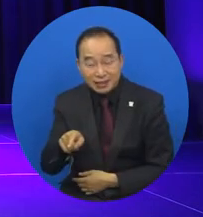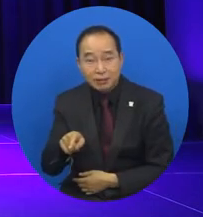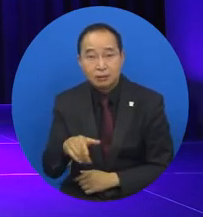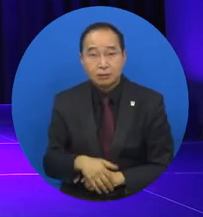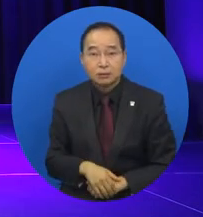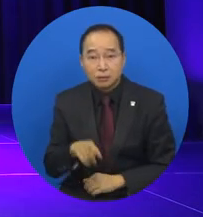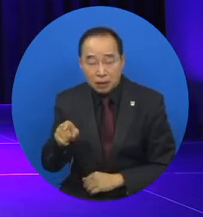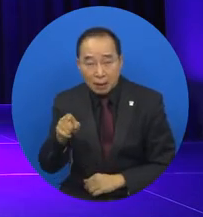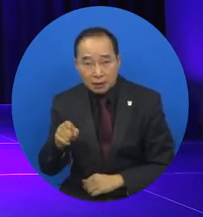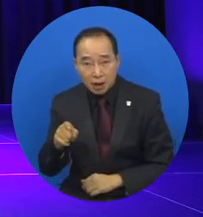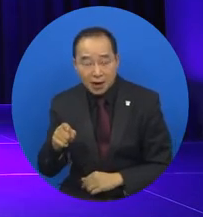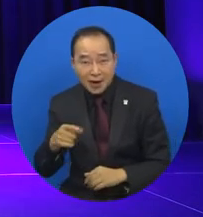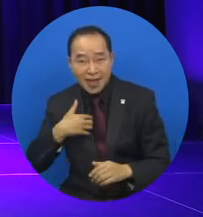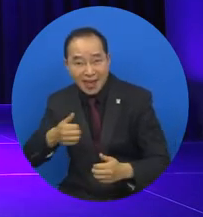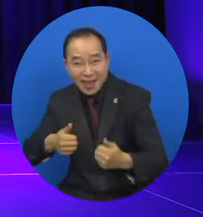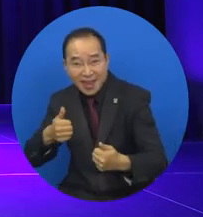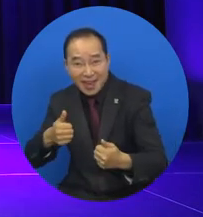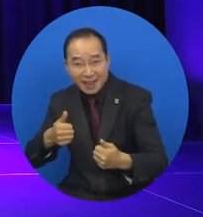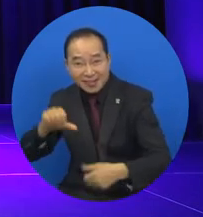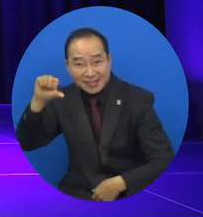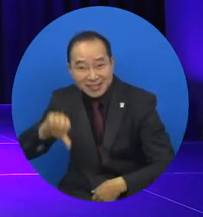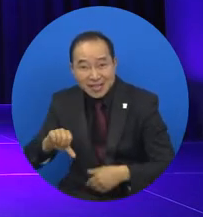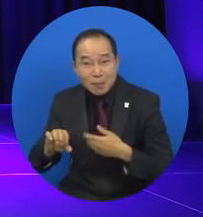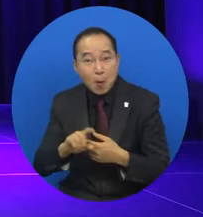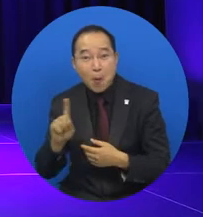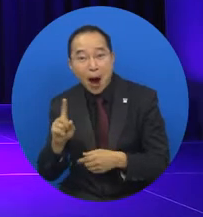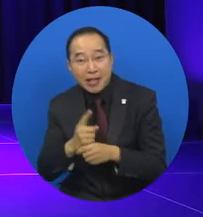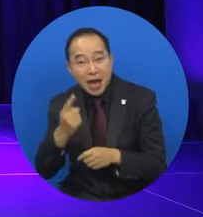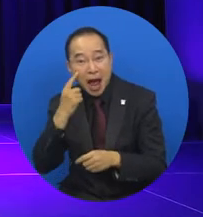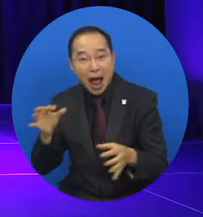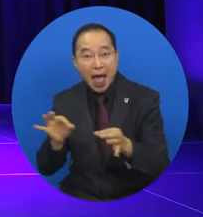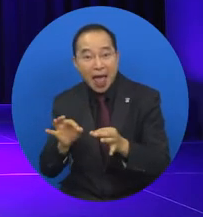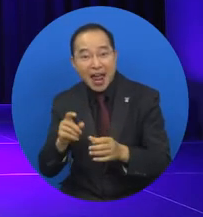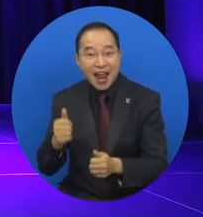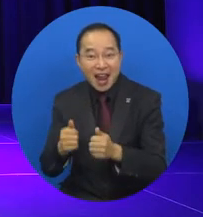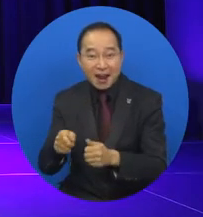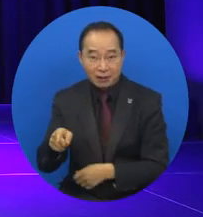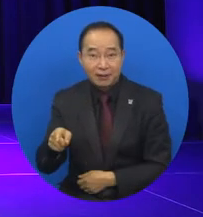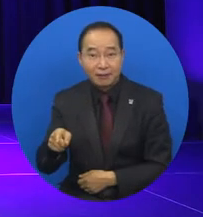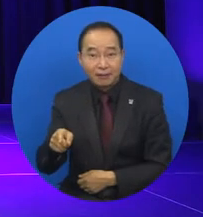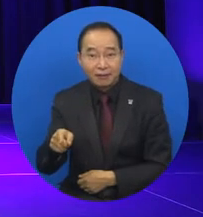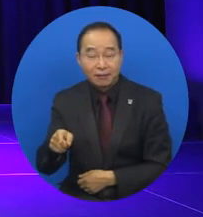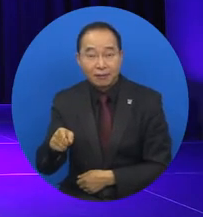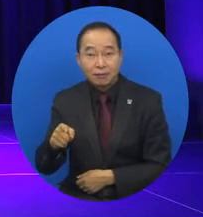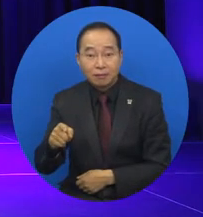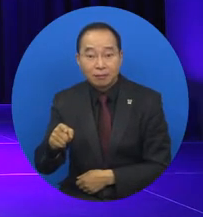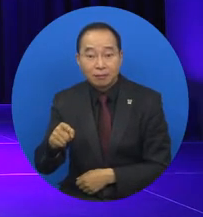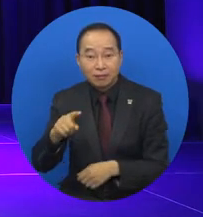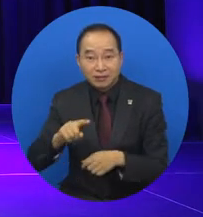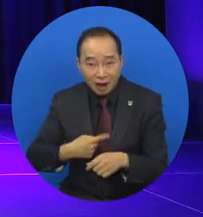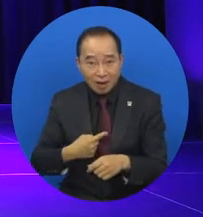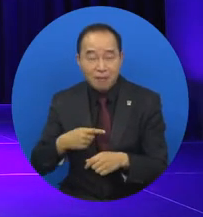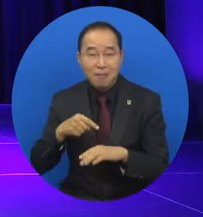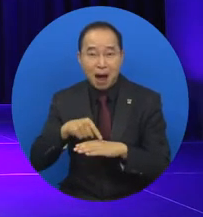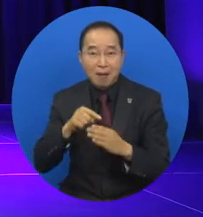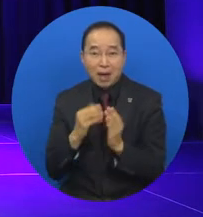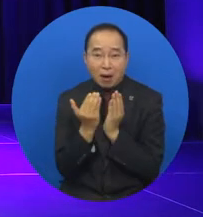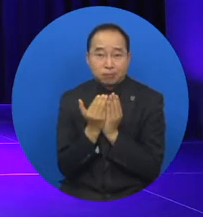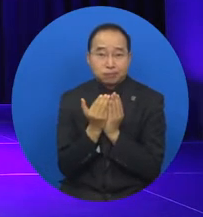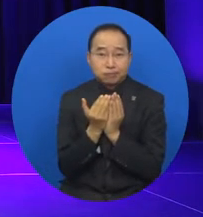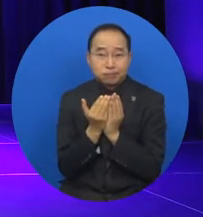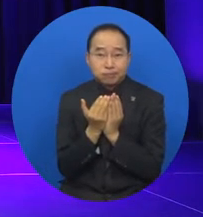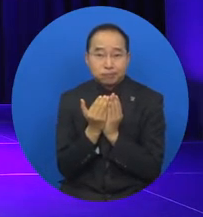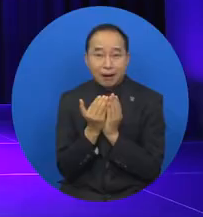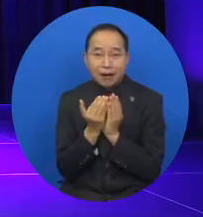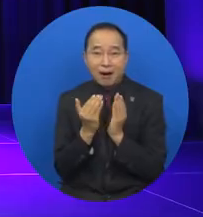이러한 룰을 가지고 지면은 어떤 얘기를 하고 이런 얘기들을 하면서 그들은 방어를